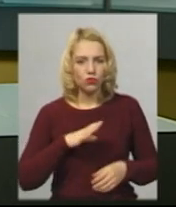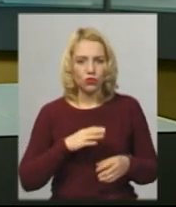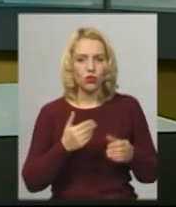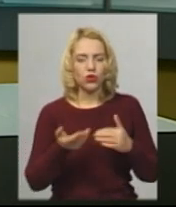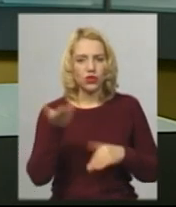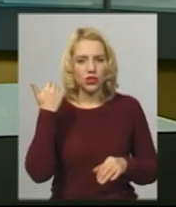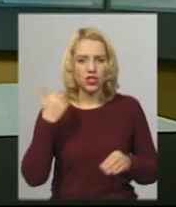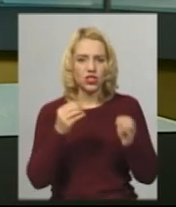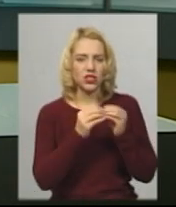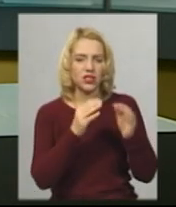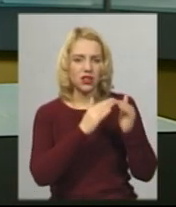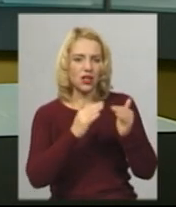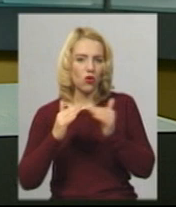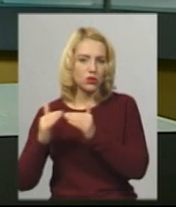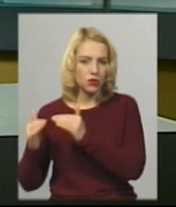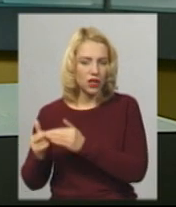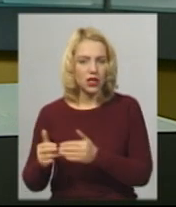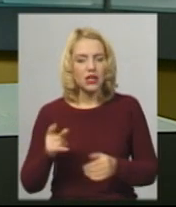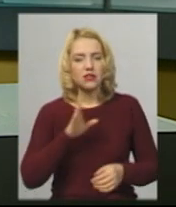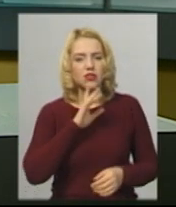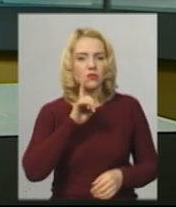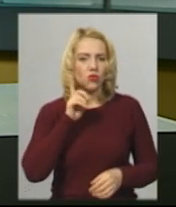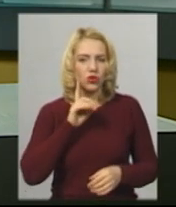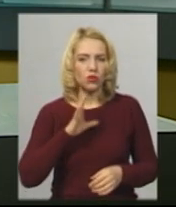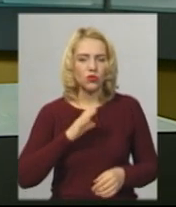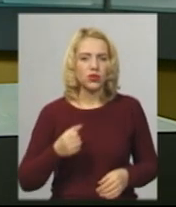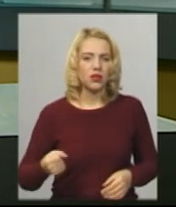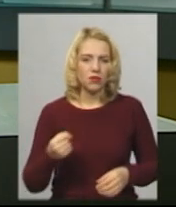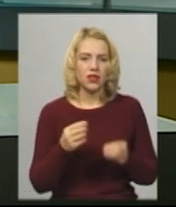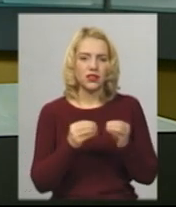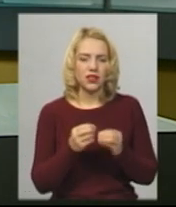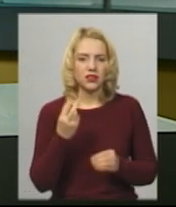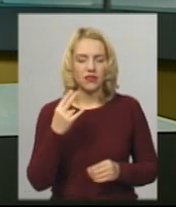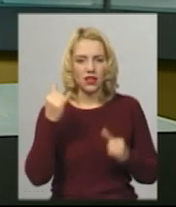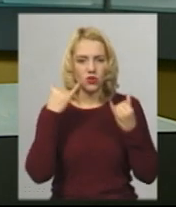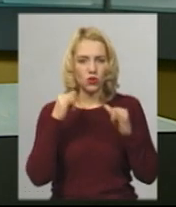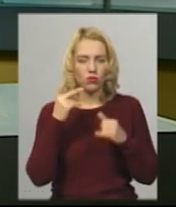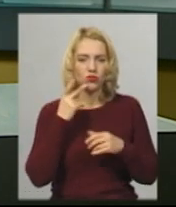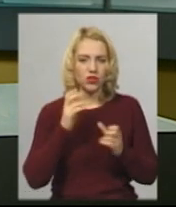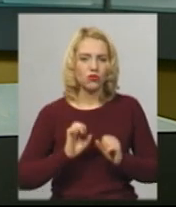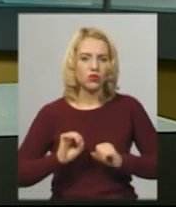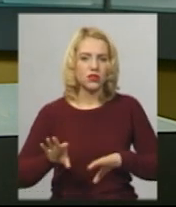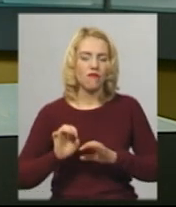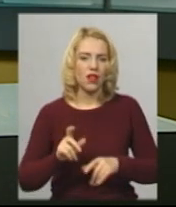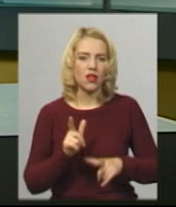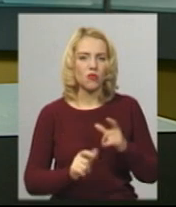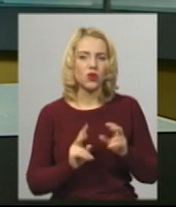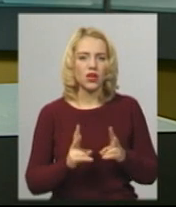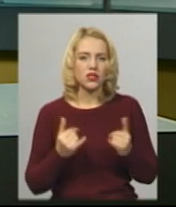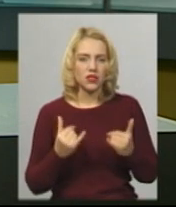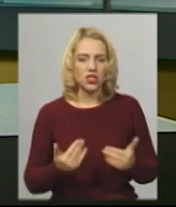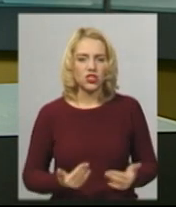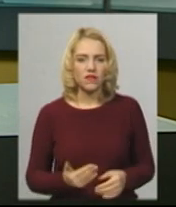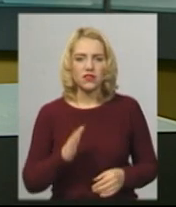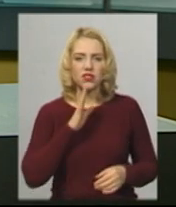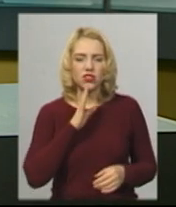десяток господарств. Жінка каже, що замолоду тримала 10-12 корів, постійно здавала молоко. Як нині живеться